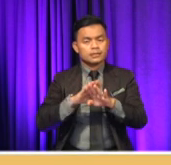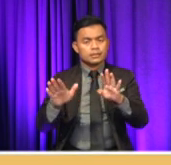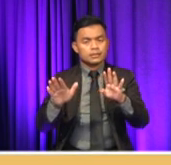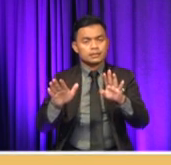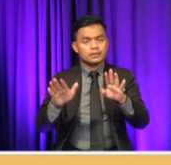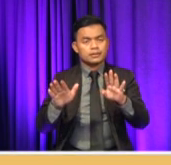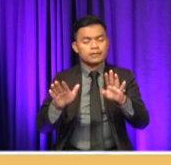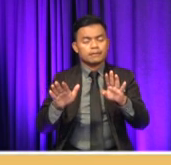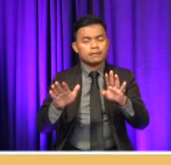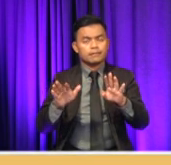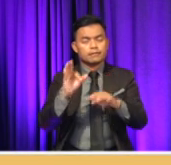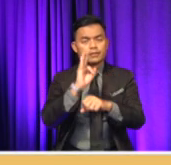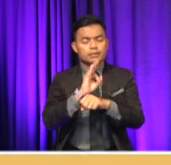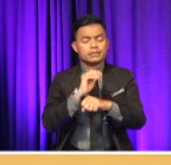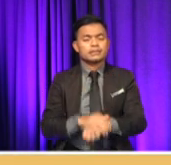alik